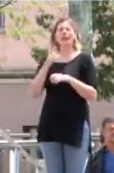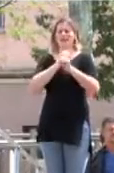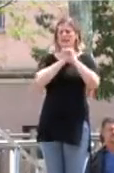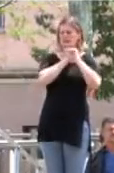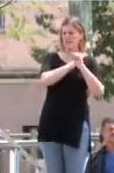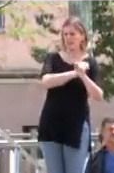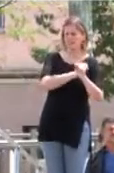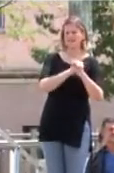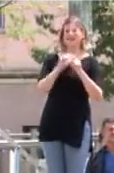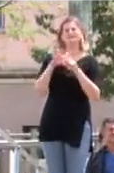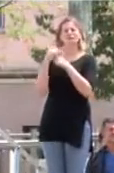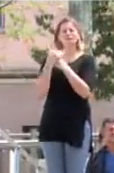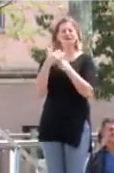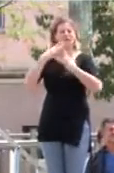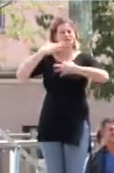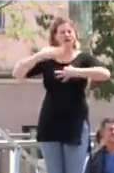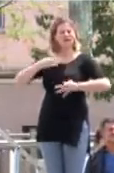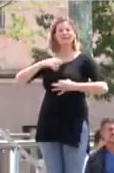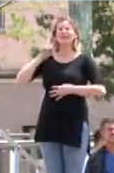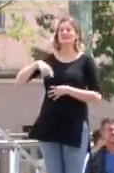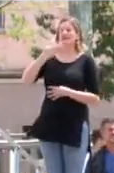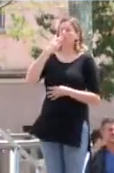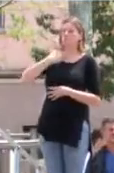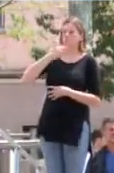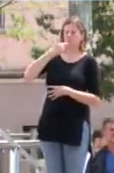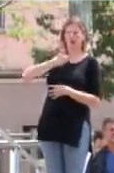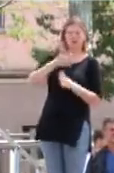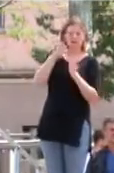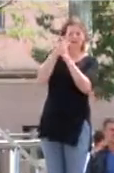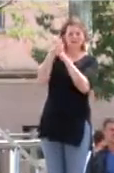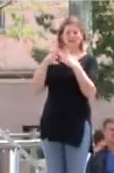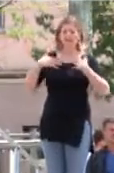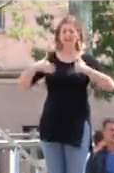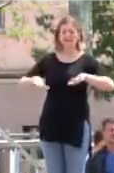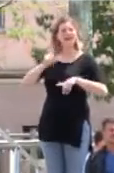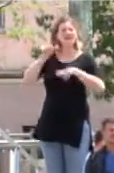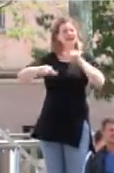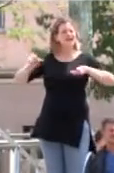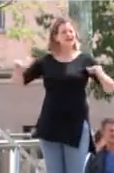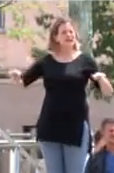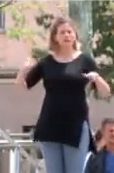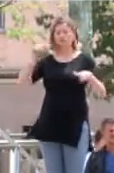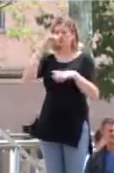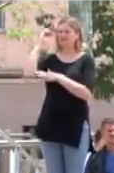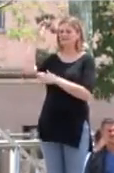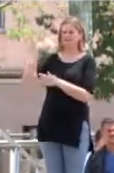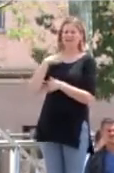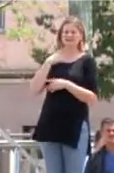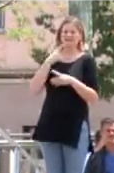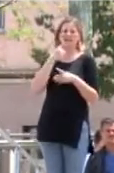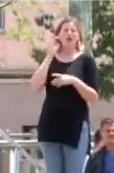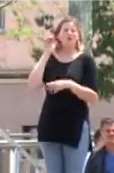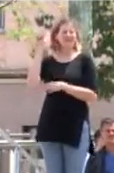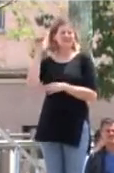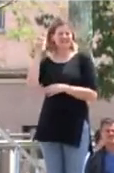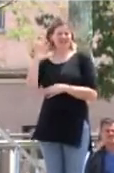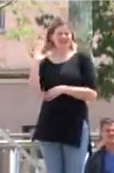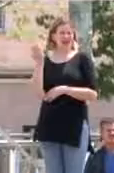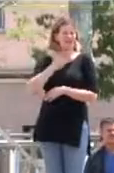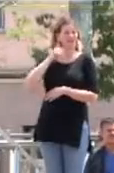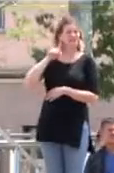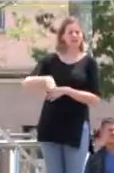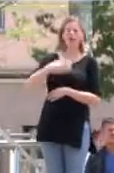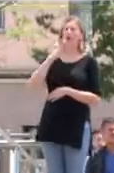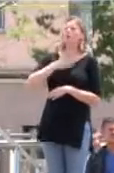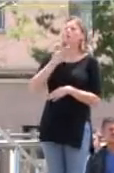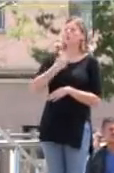dependència amb condicions dignes em podeu demanar totes les explicacions. I les persones migrants que patiu la llei d'estrangeria, aquestes em